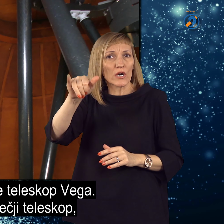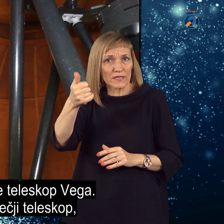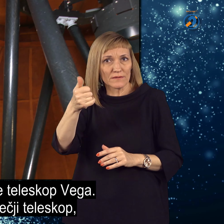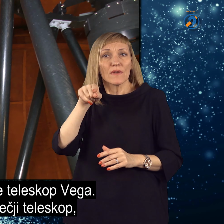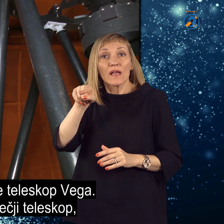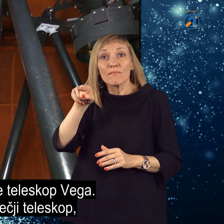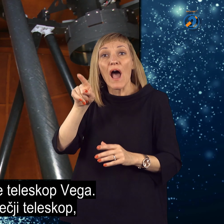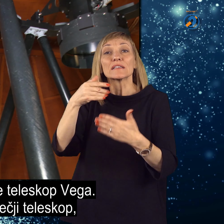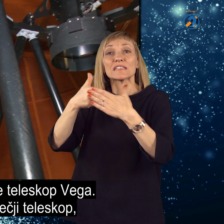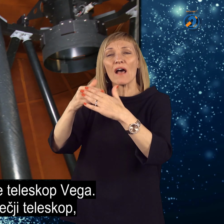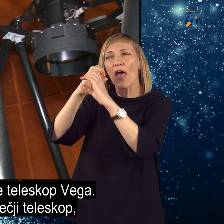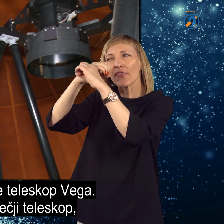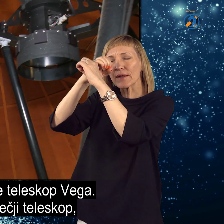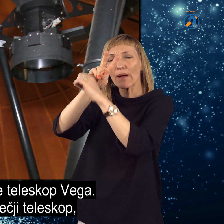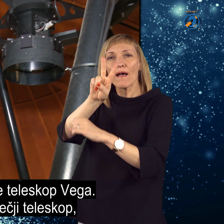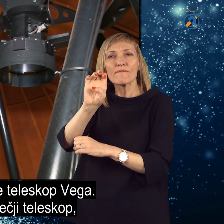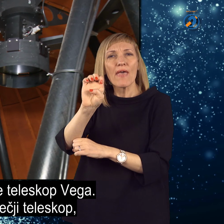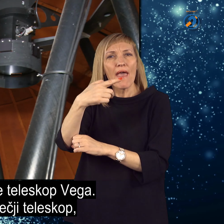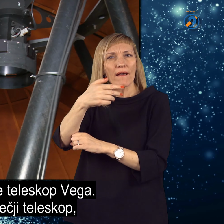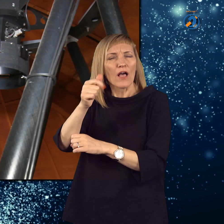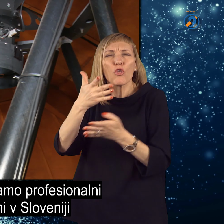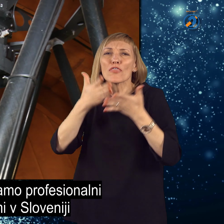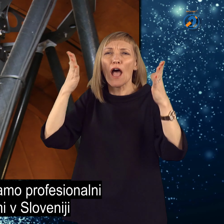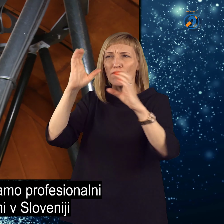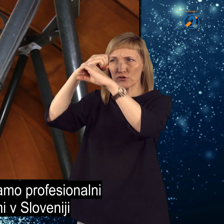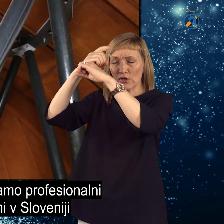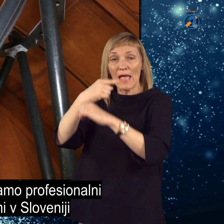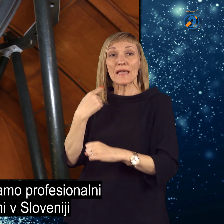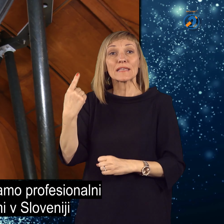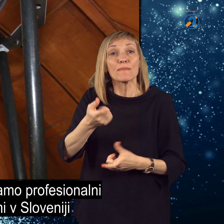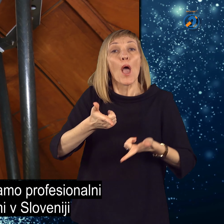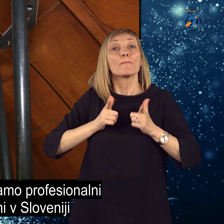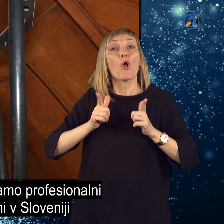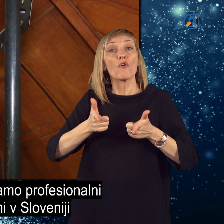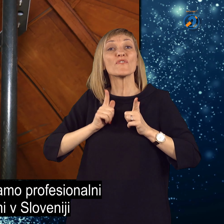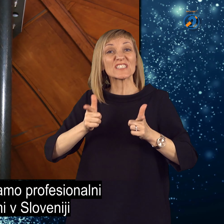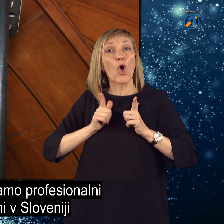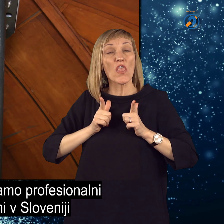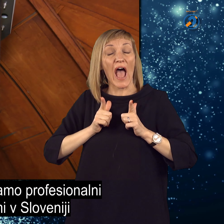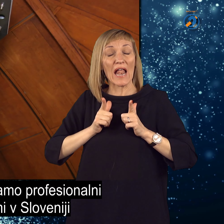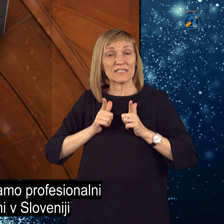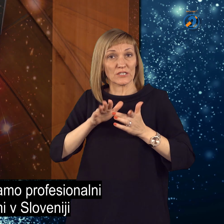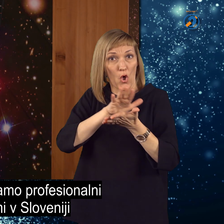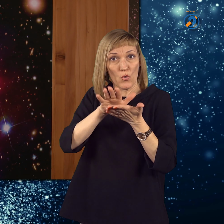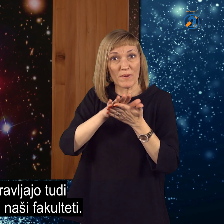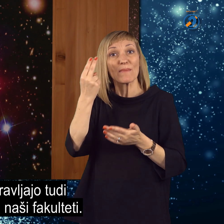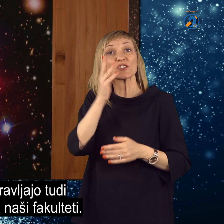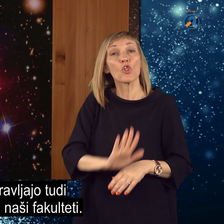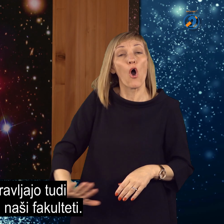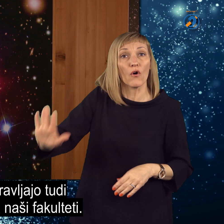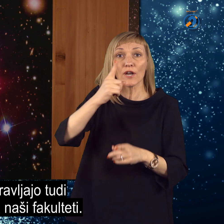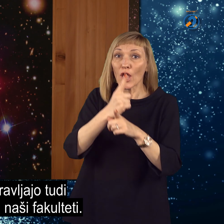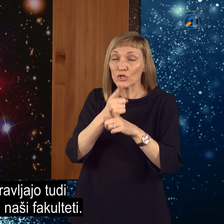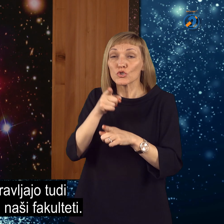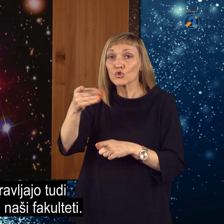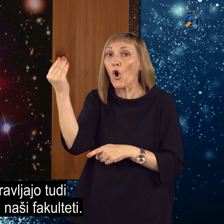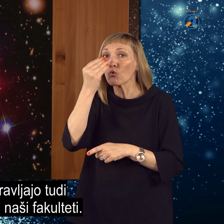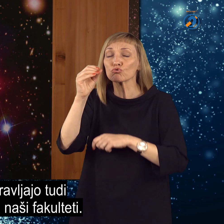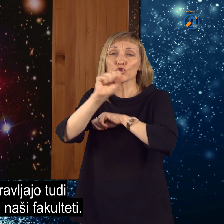in sicer gre za največji teleskop, ki ga uporabljamo profesionalni astronomi v Sloveniji in ki ga tudi